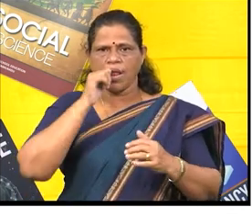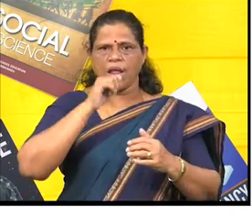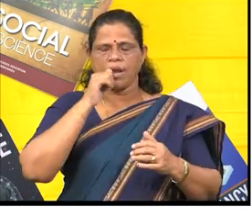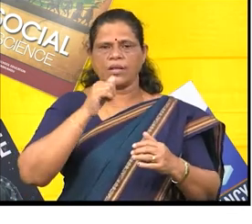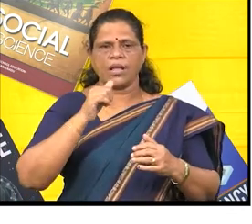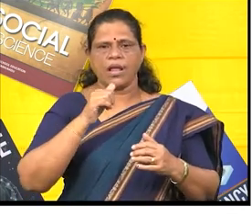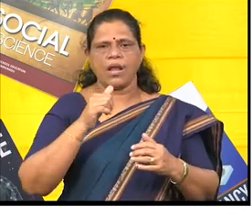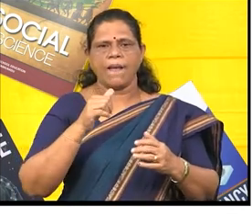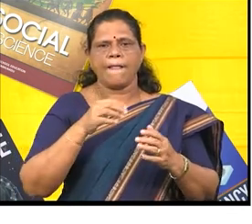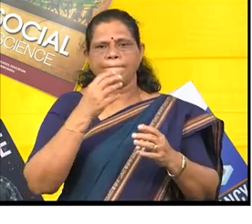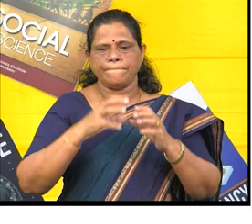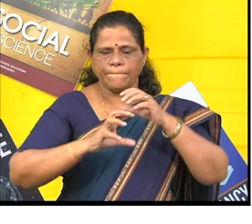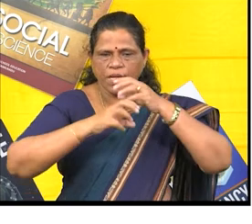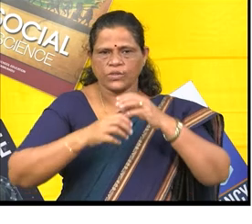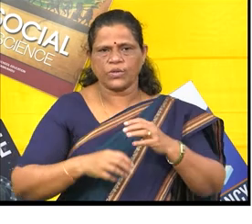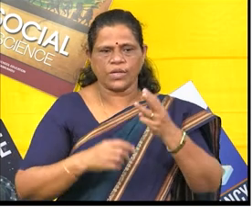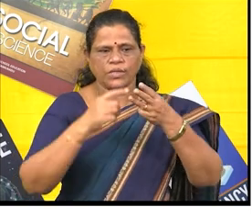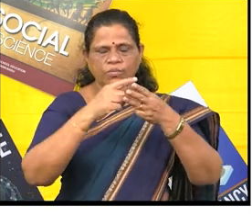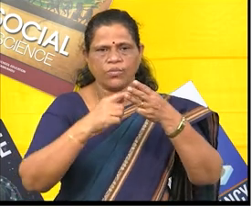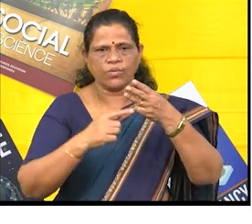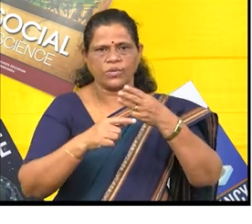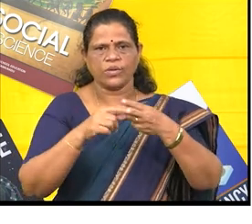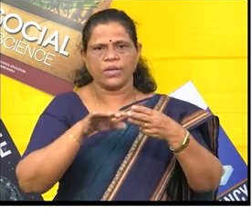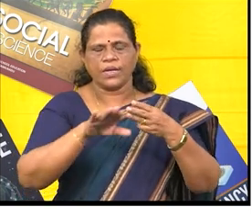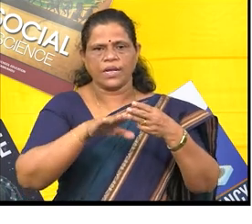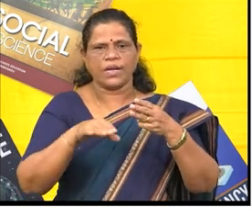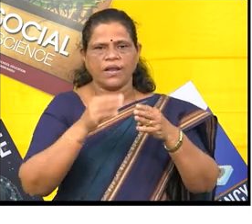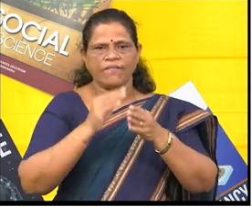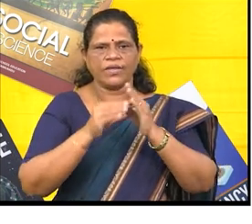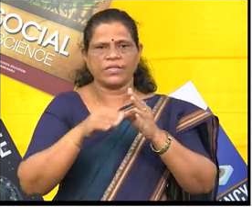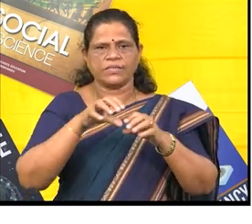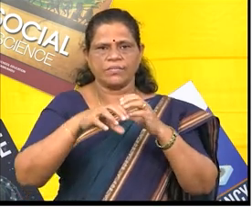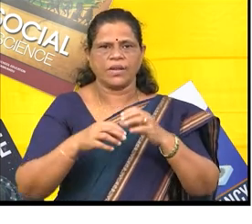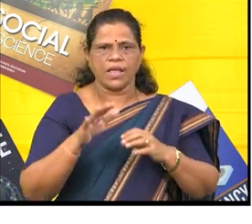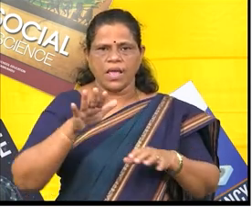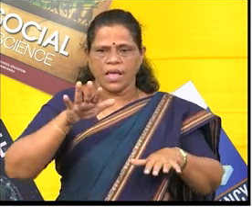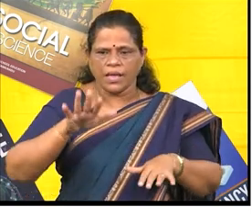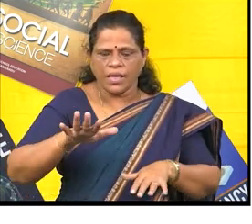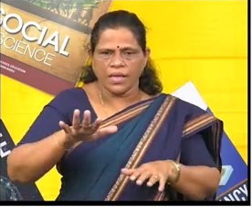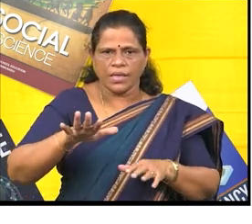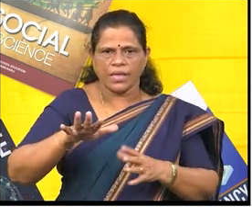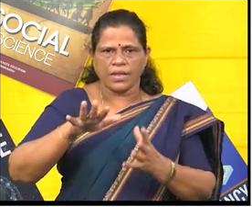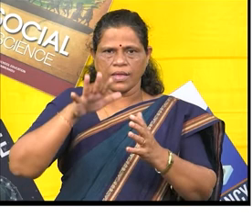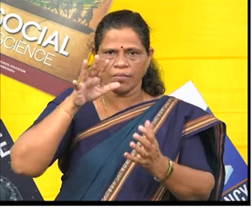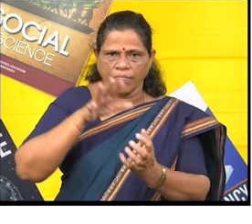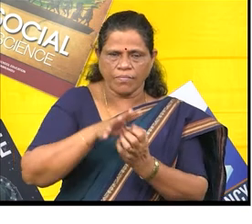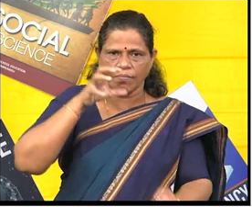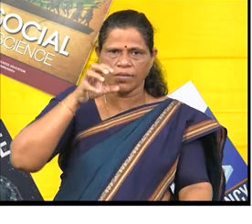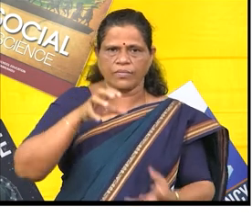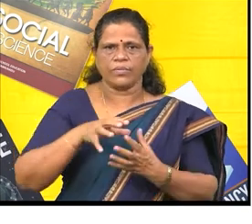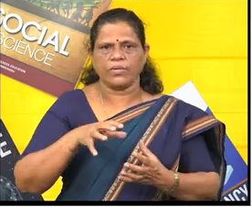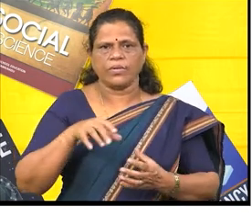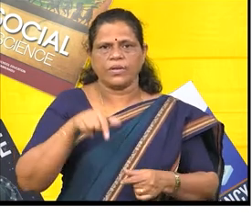ஆல்கஹால் பரிசோதனைன்னு 3 இடங்களில் வேதி சேர்மங்களை பயன்படுத்துகிறாங்க. முதல்ல கைரேகை பதிவு பார்ப்போம். கைரேகை